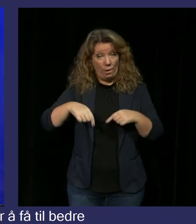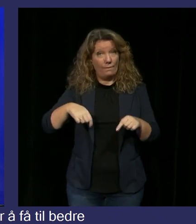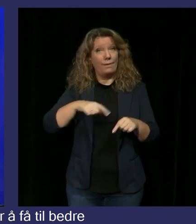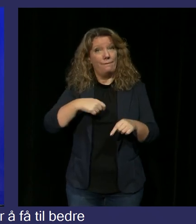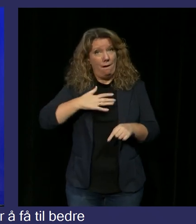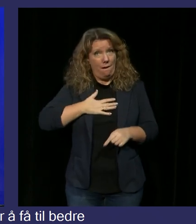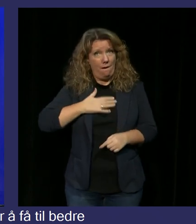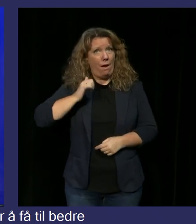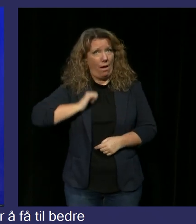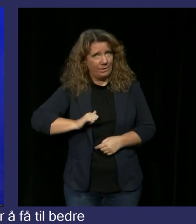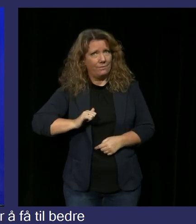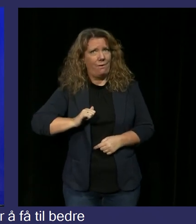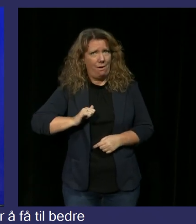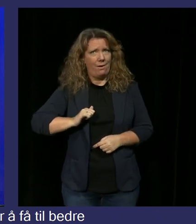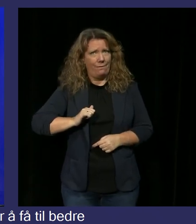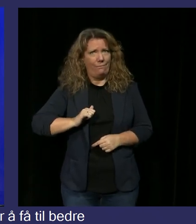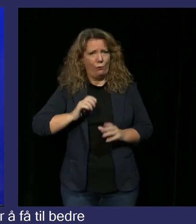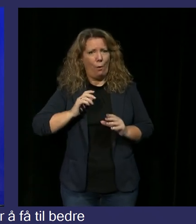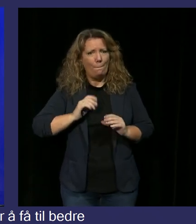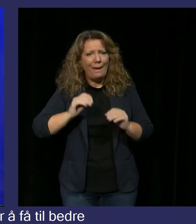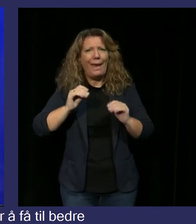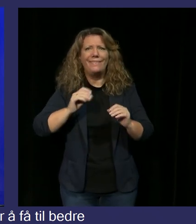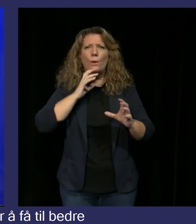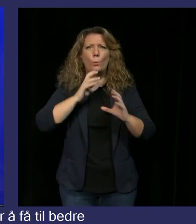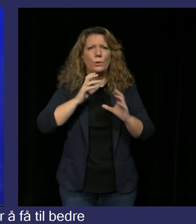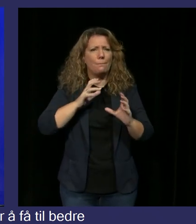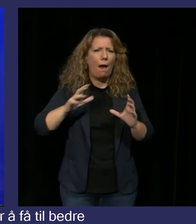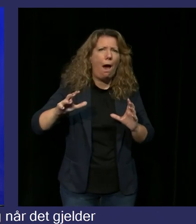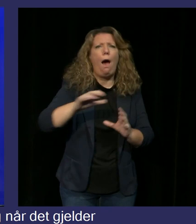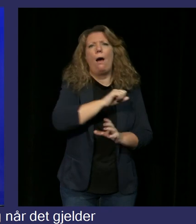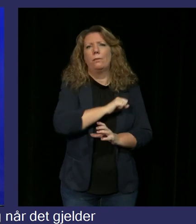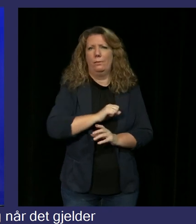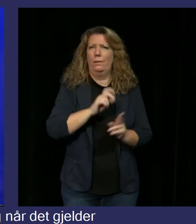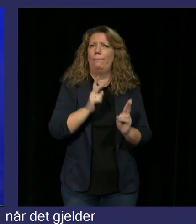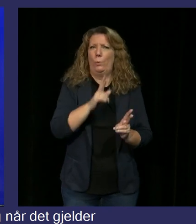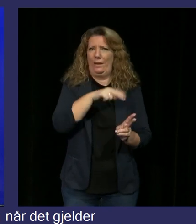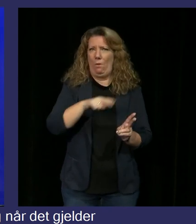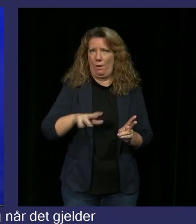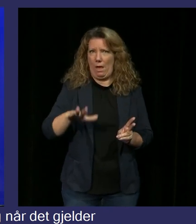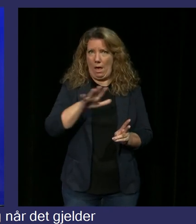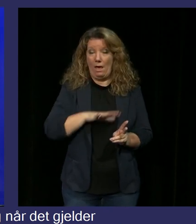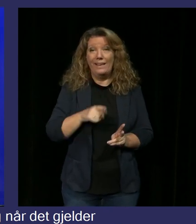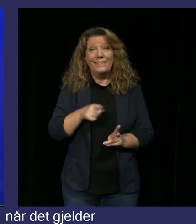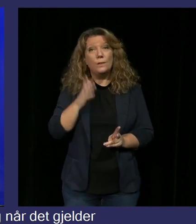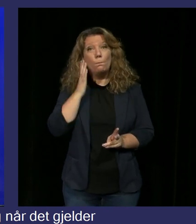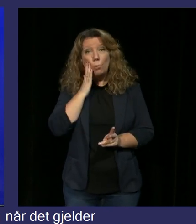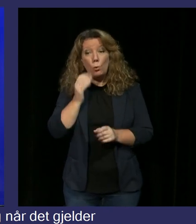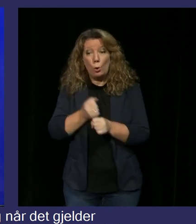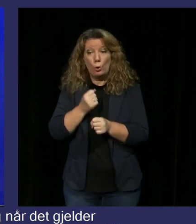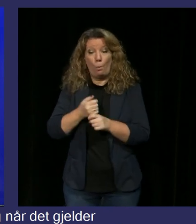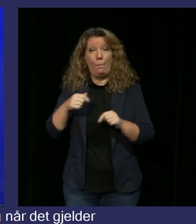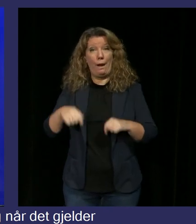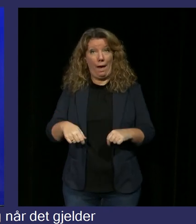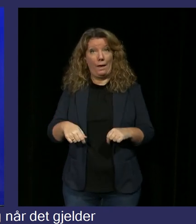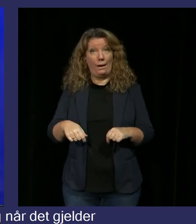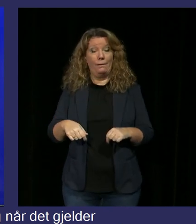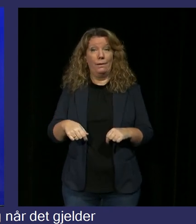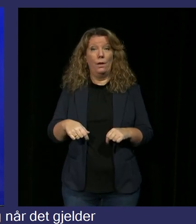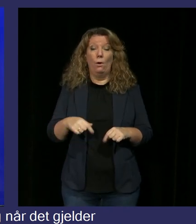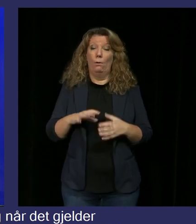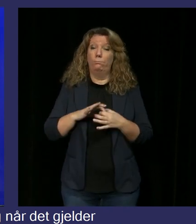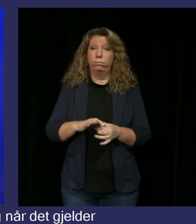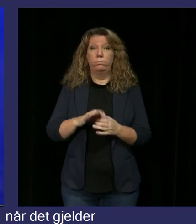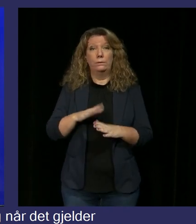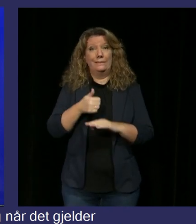å få til bedre kommunikasjon med alle brukere som I Norge, altså både de som bor her og jobber her. Og når det gjelder Starte og drive, så